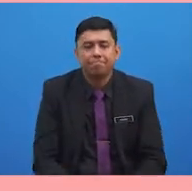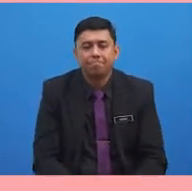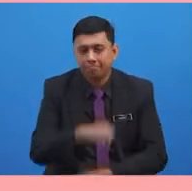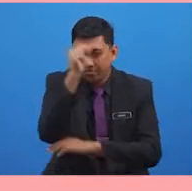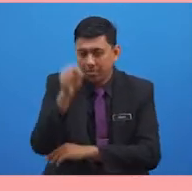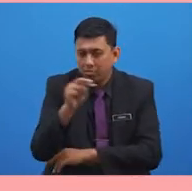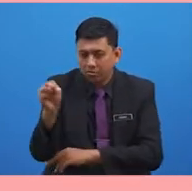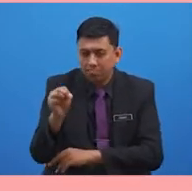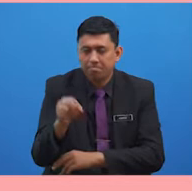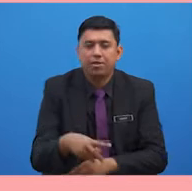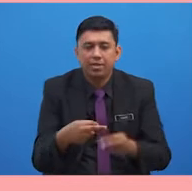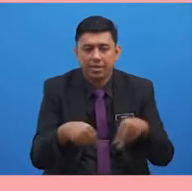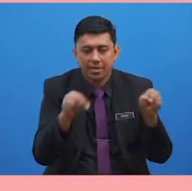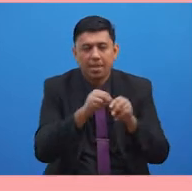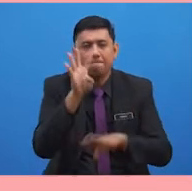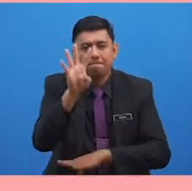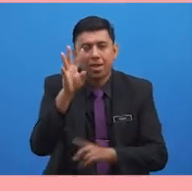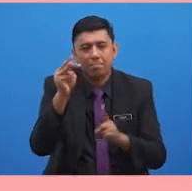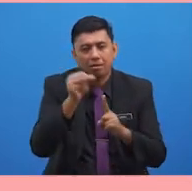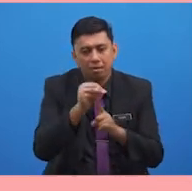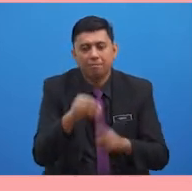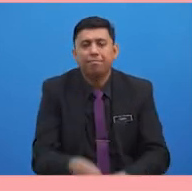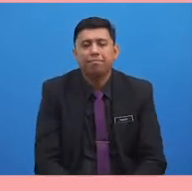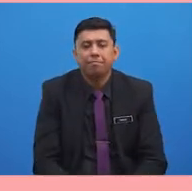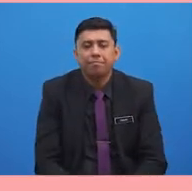Soalan ini bernilai 4 markah.